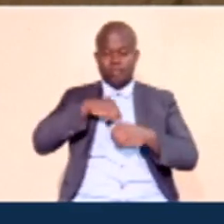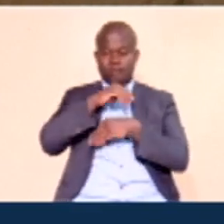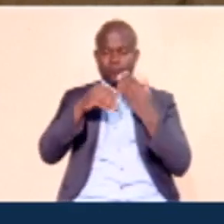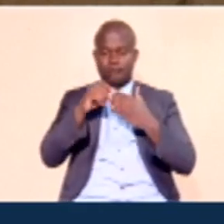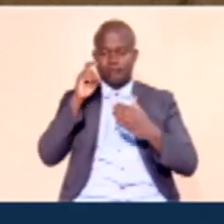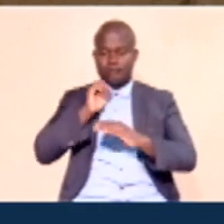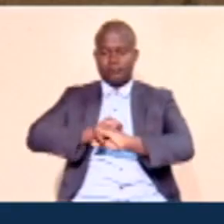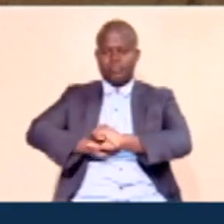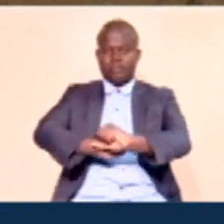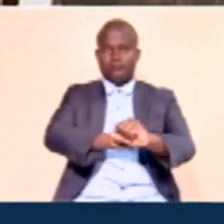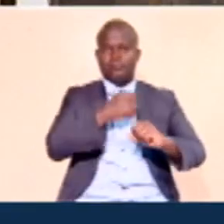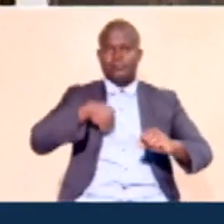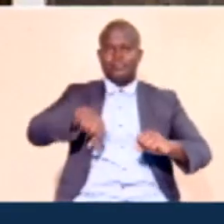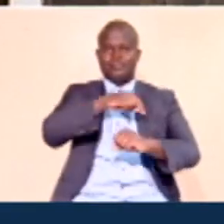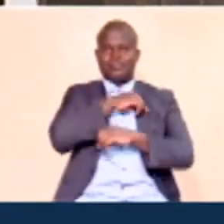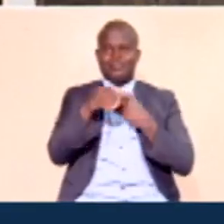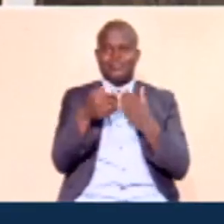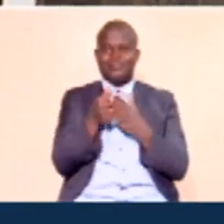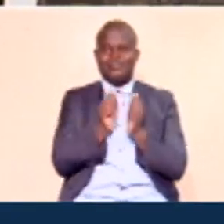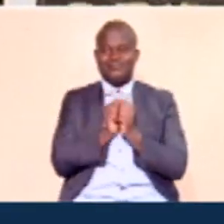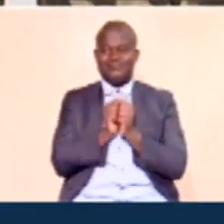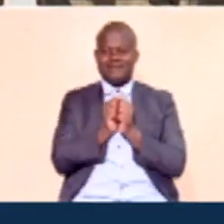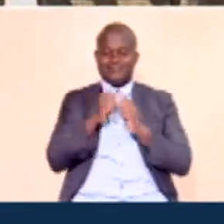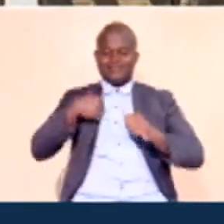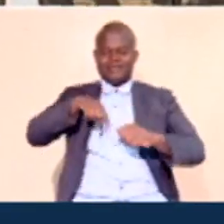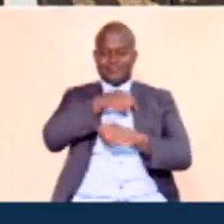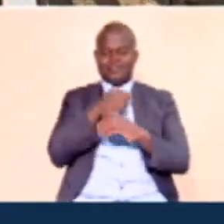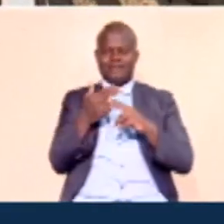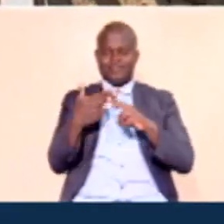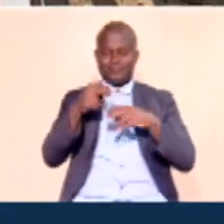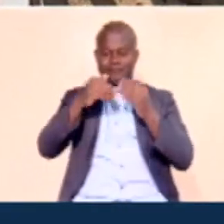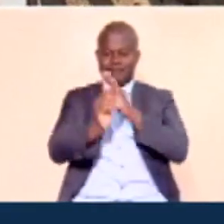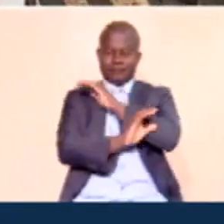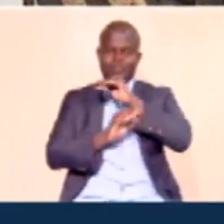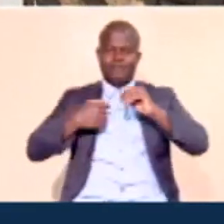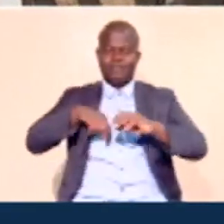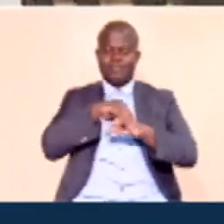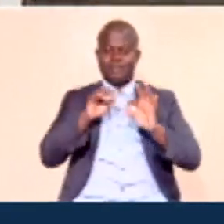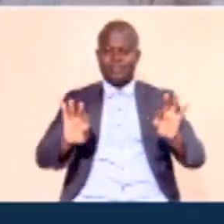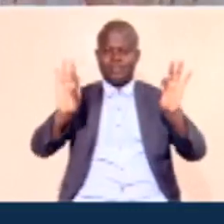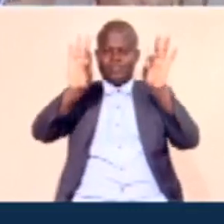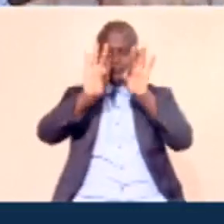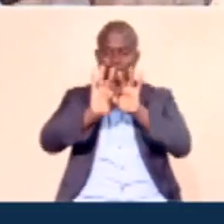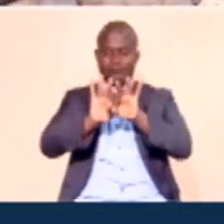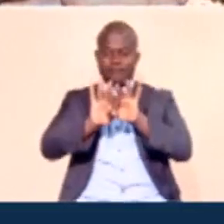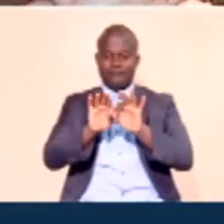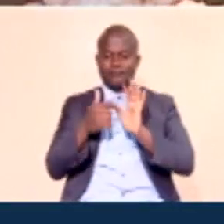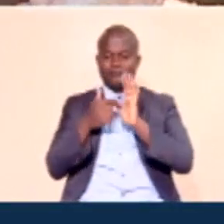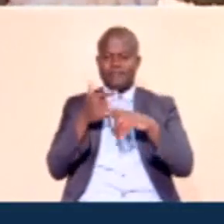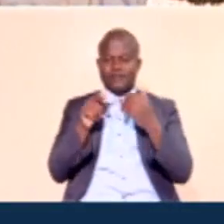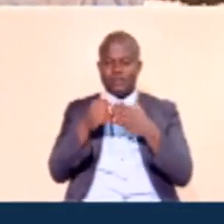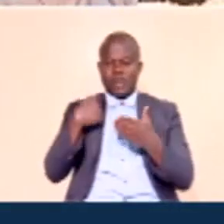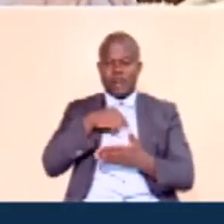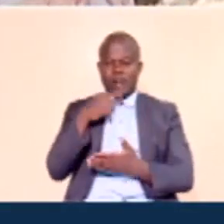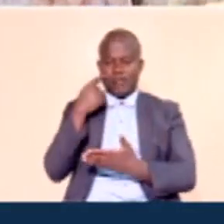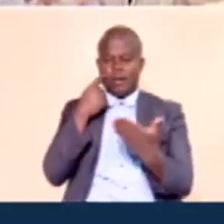kurinda amatungo yacu mu minsi ishize ubwo kato kari hafi ya hose mu gihugu ibiciro by'inyama byaratumbagiye gusa muri iki gihe abazigurisha